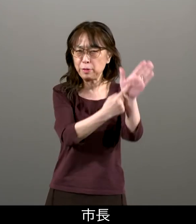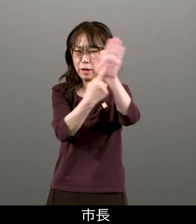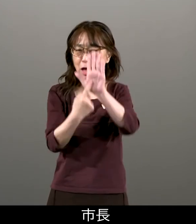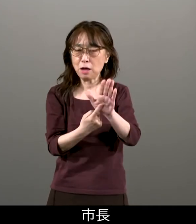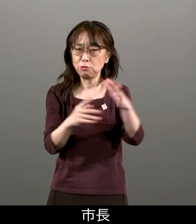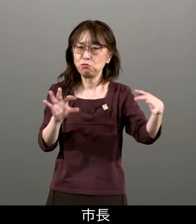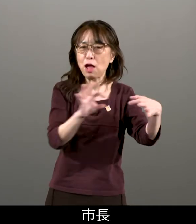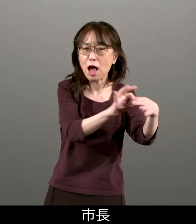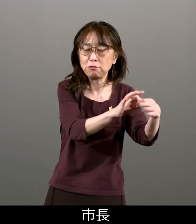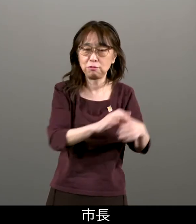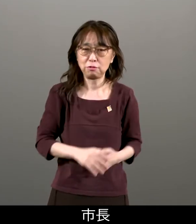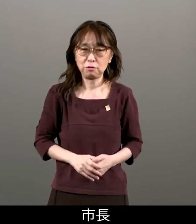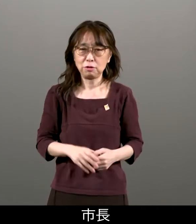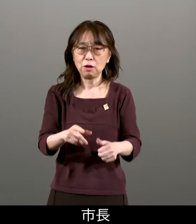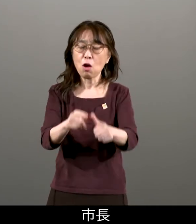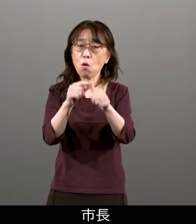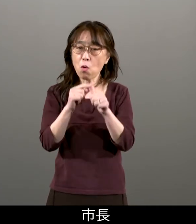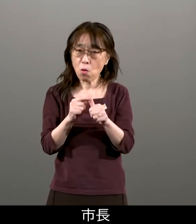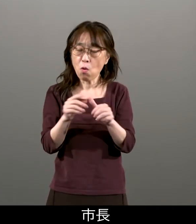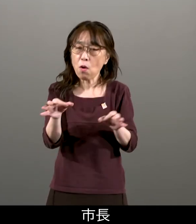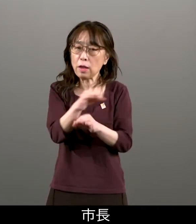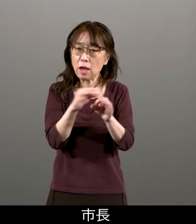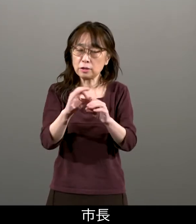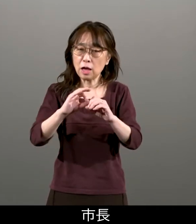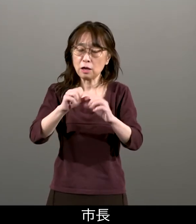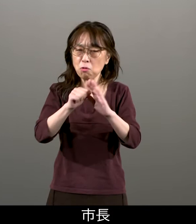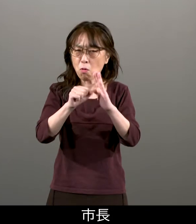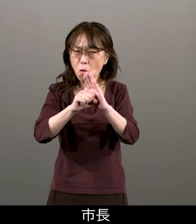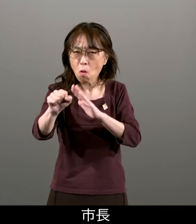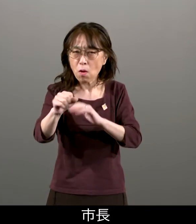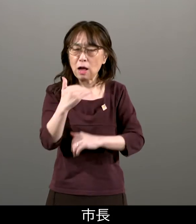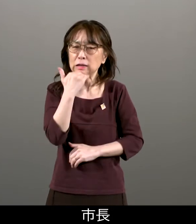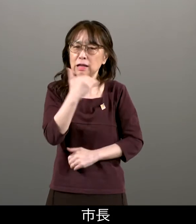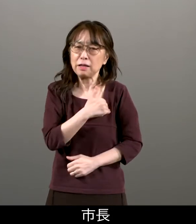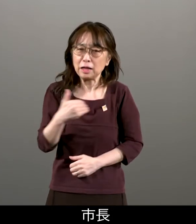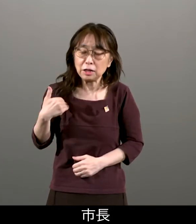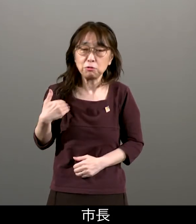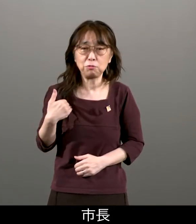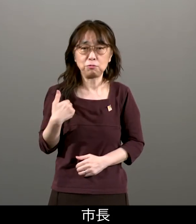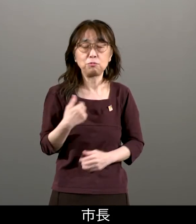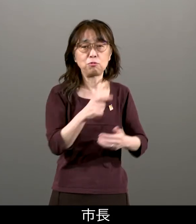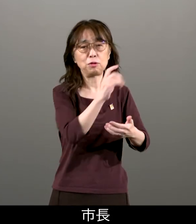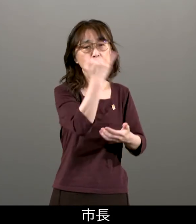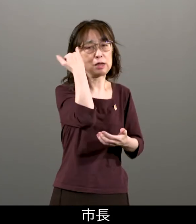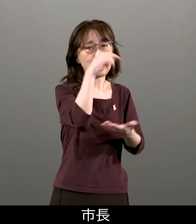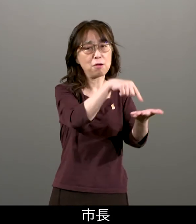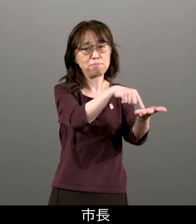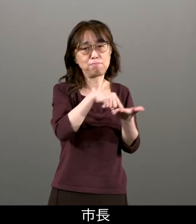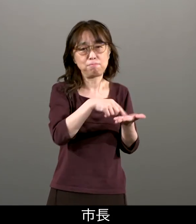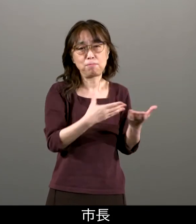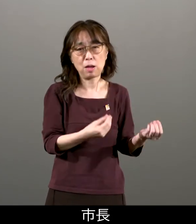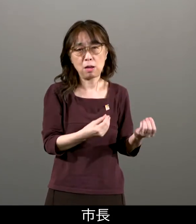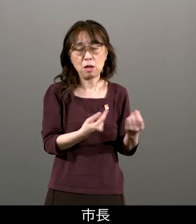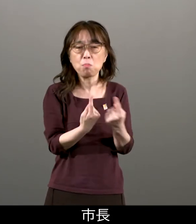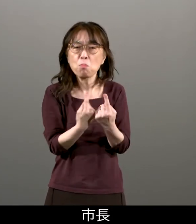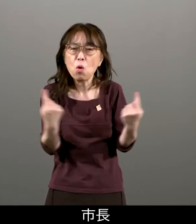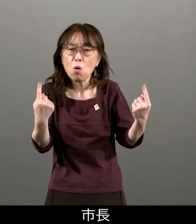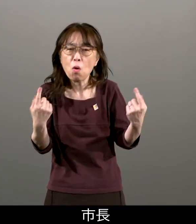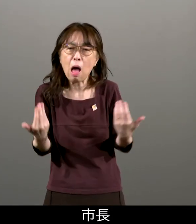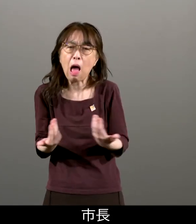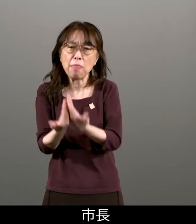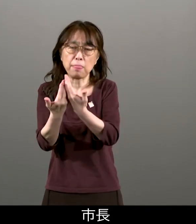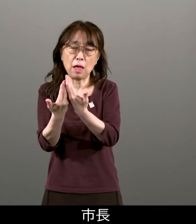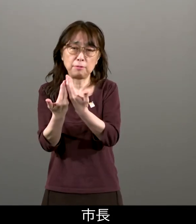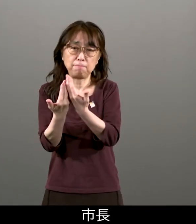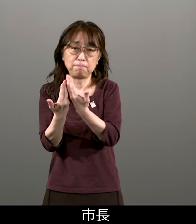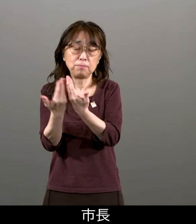、雇用創出や経済効果が期待できるからということが挙がりました。一方で反対の声につき